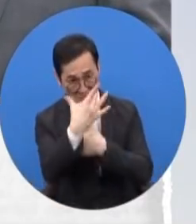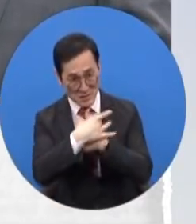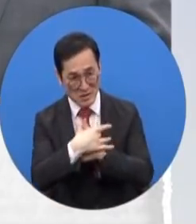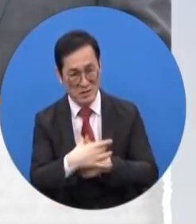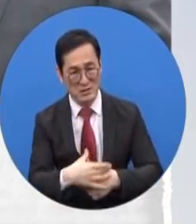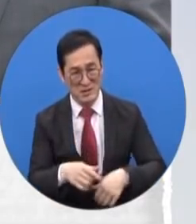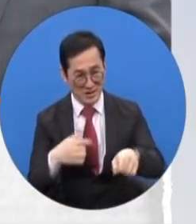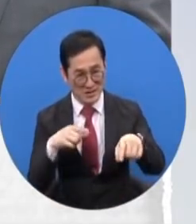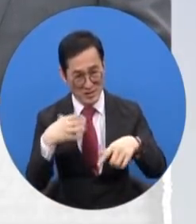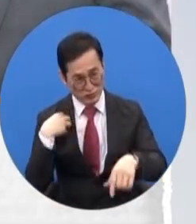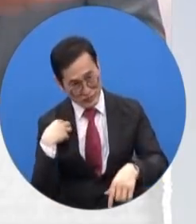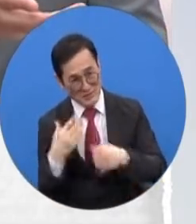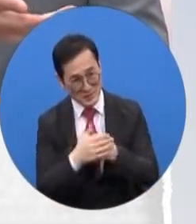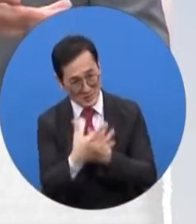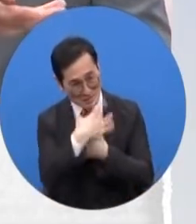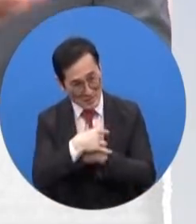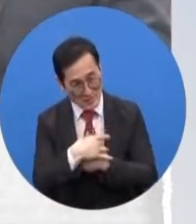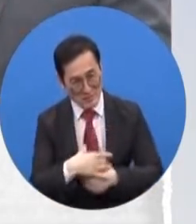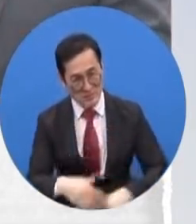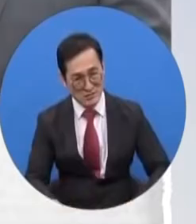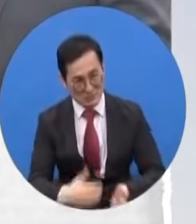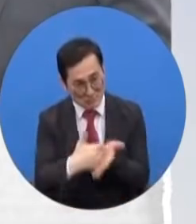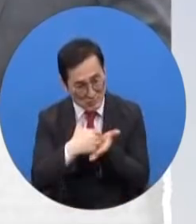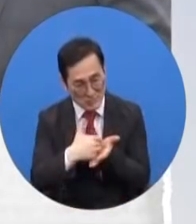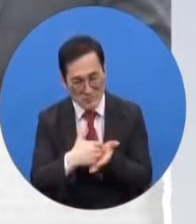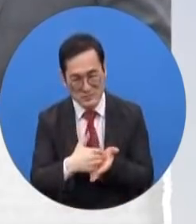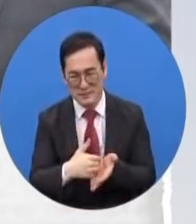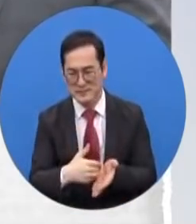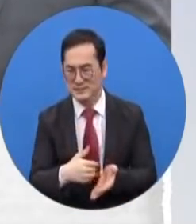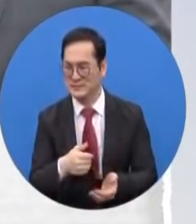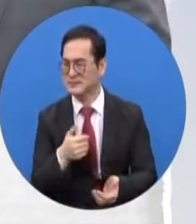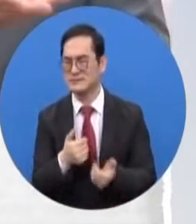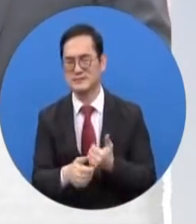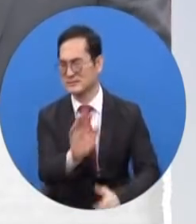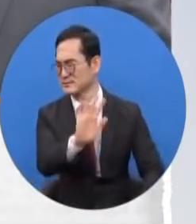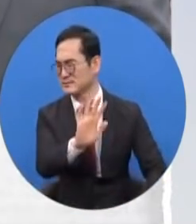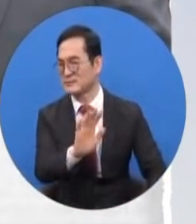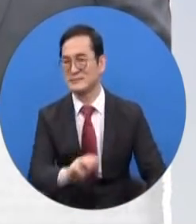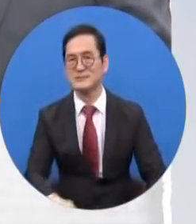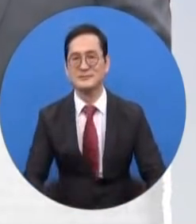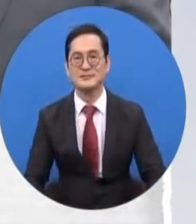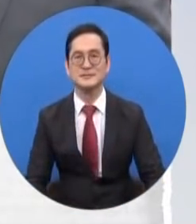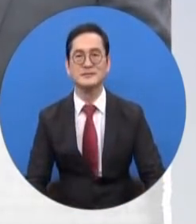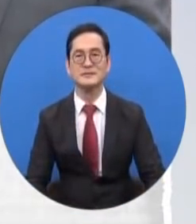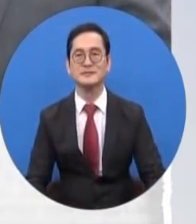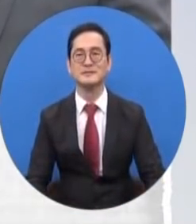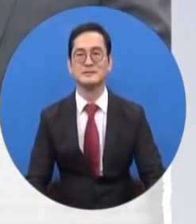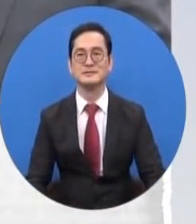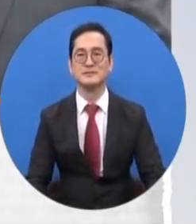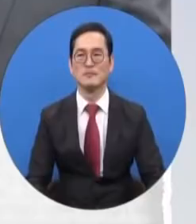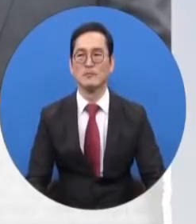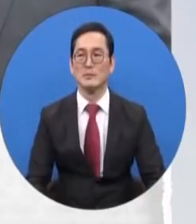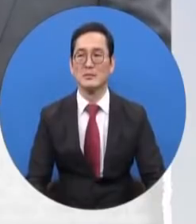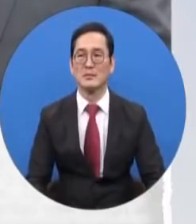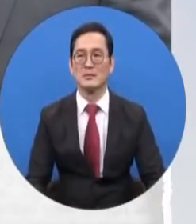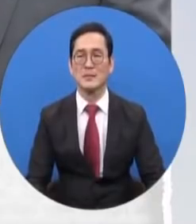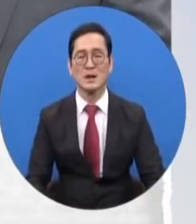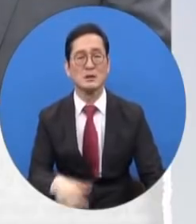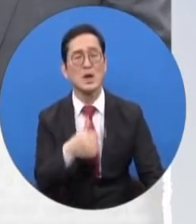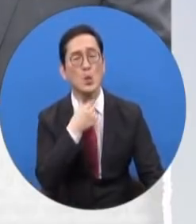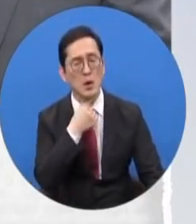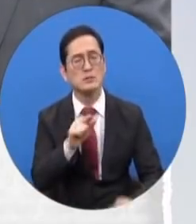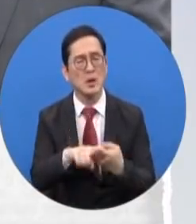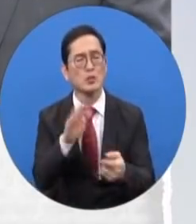이것을 당장에 문재인 정부에서 해놔라. 그리고 그런 정치적 부담은 본인이 지셔라 라고 하니까 청와대에서 도와줘야 되는 거 충분히